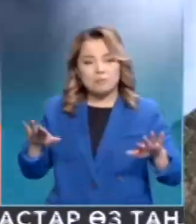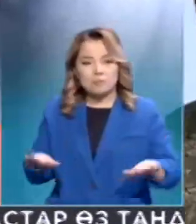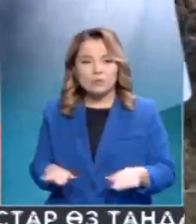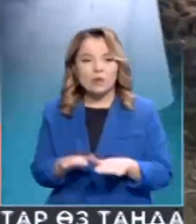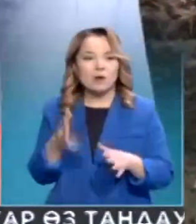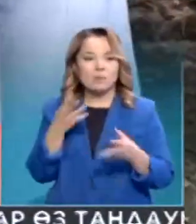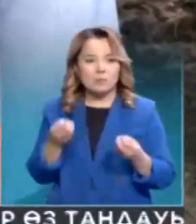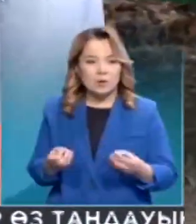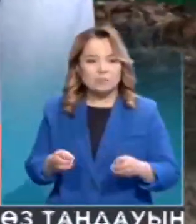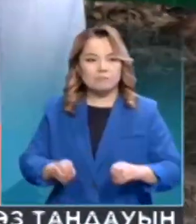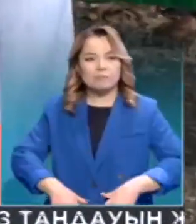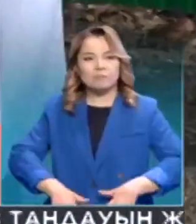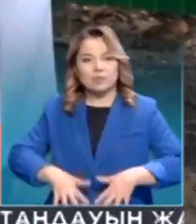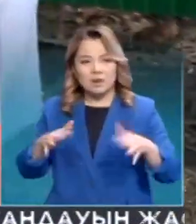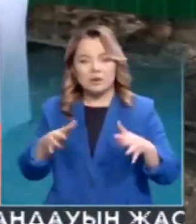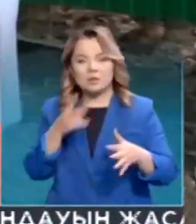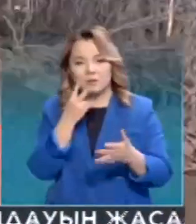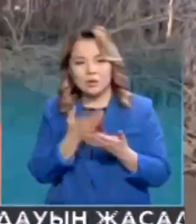діңкелетті.